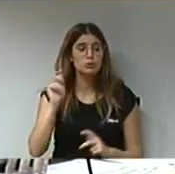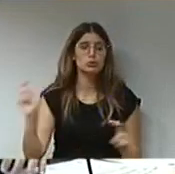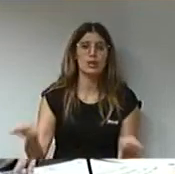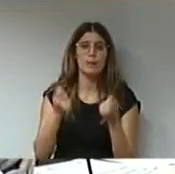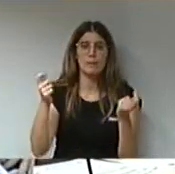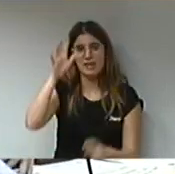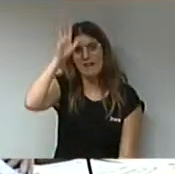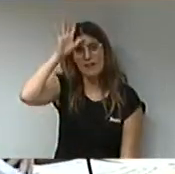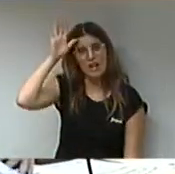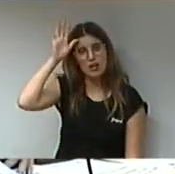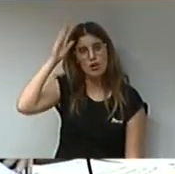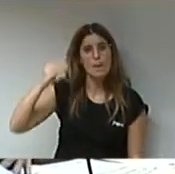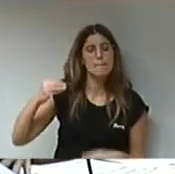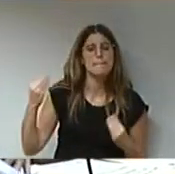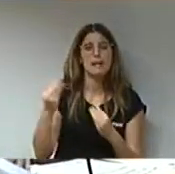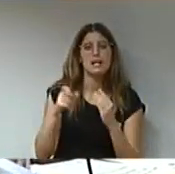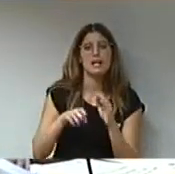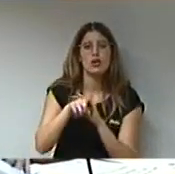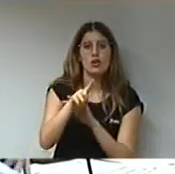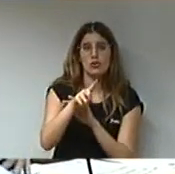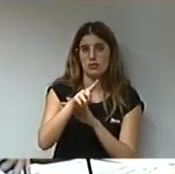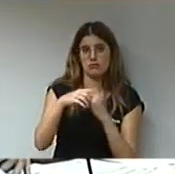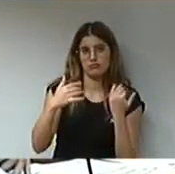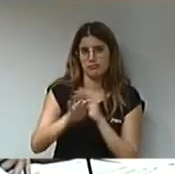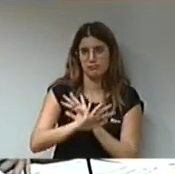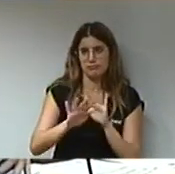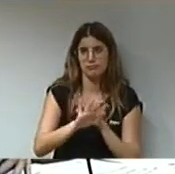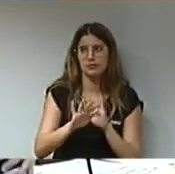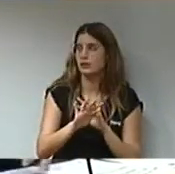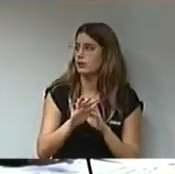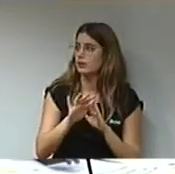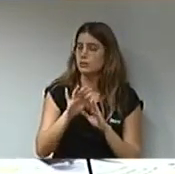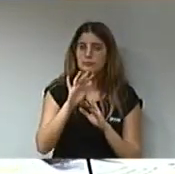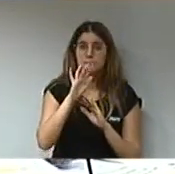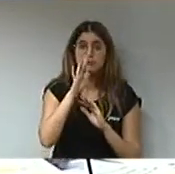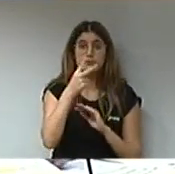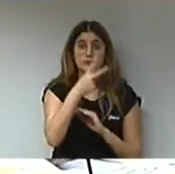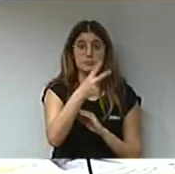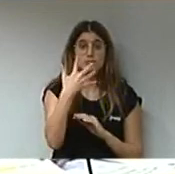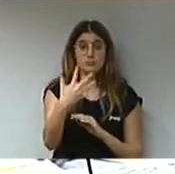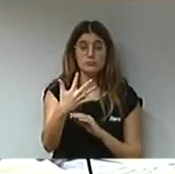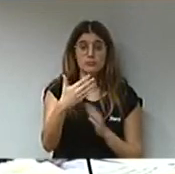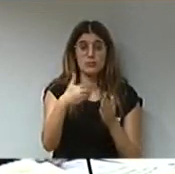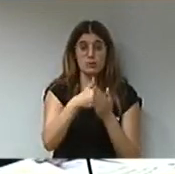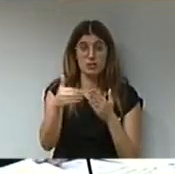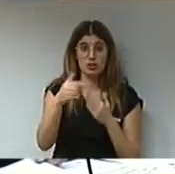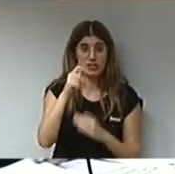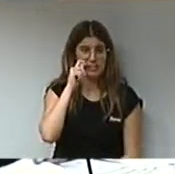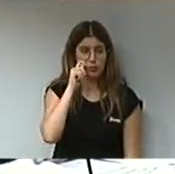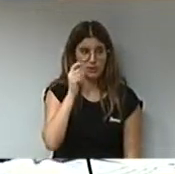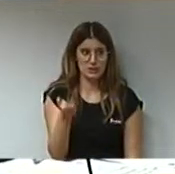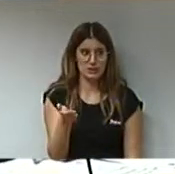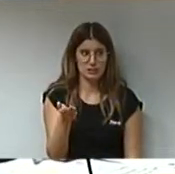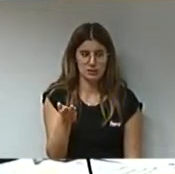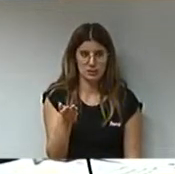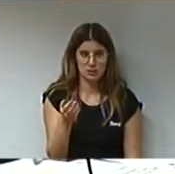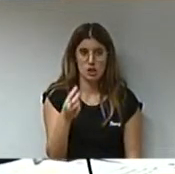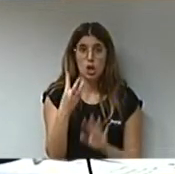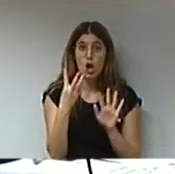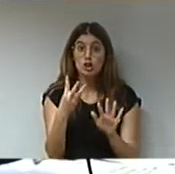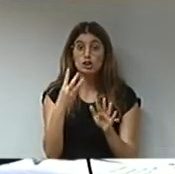d'estiu ha millorat i ha superat totes les expectatives que teníem. La previsió és tancar en 25 milions de turistes, 8 milions de turistes